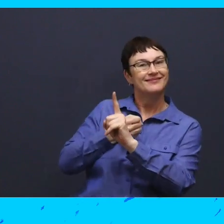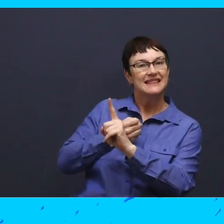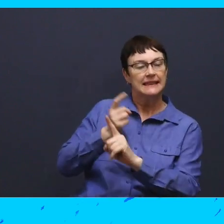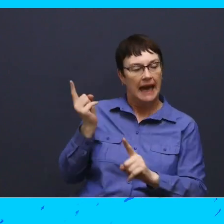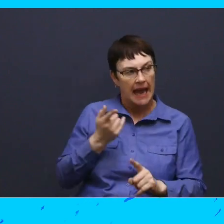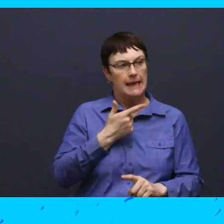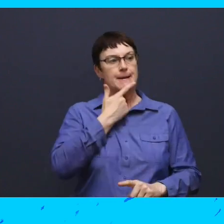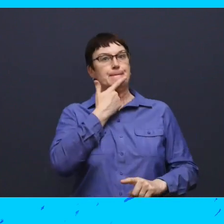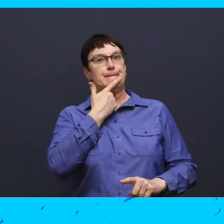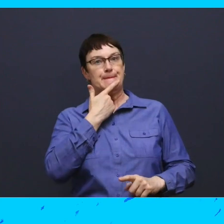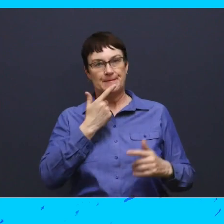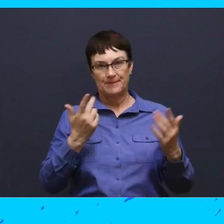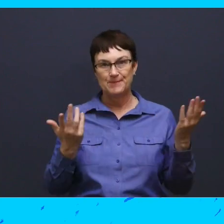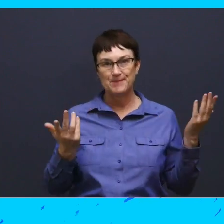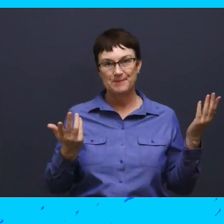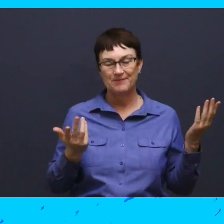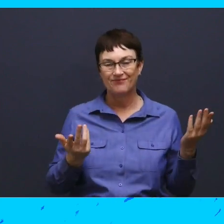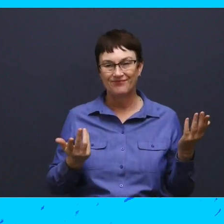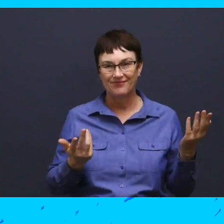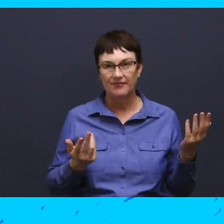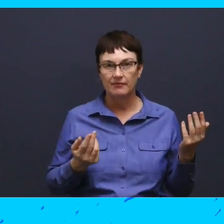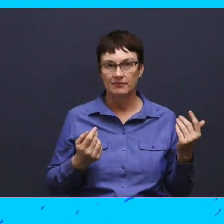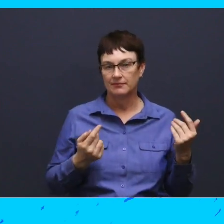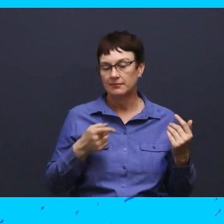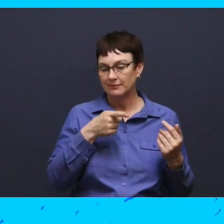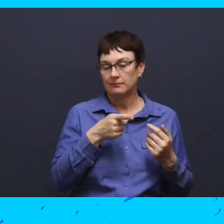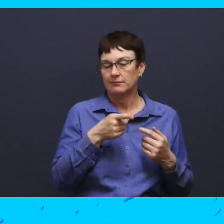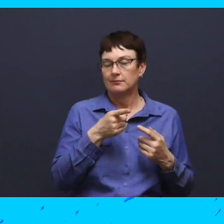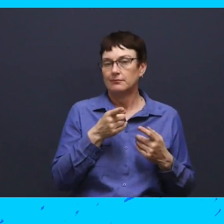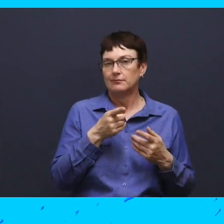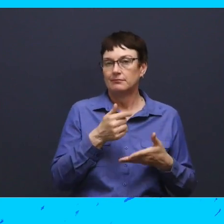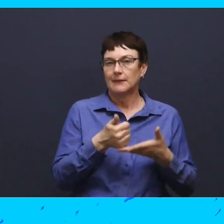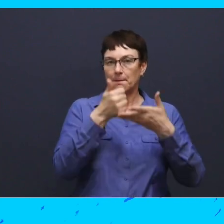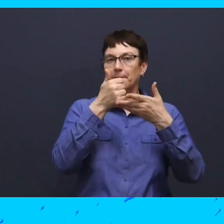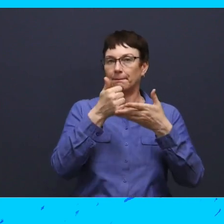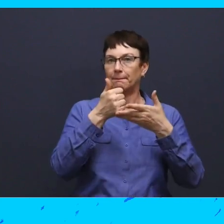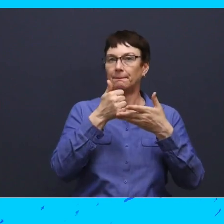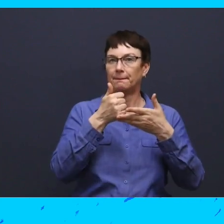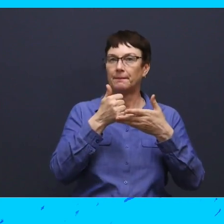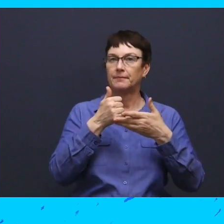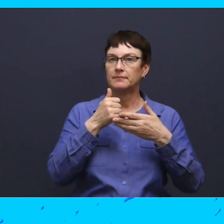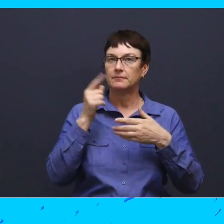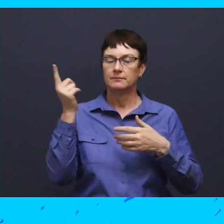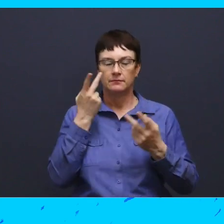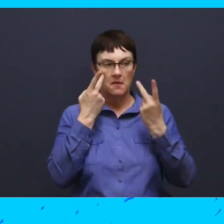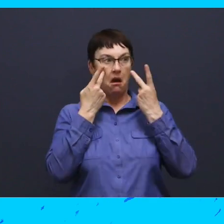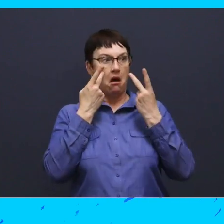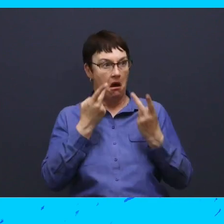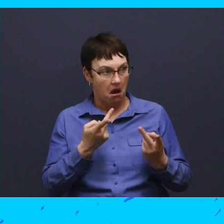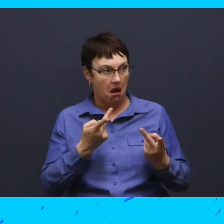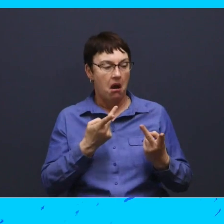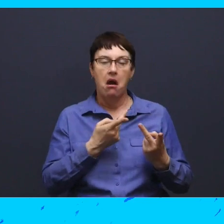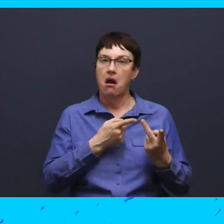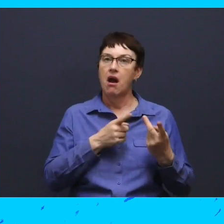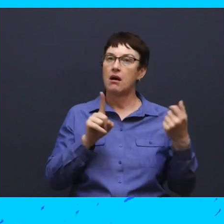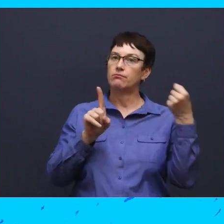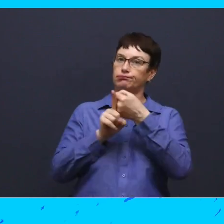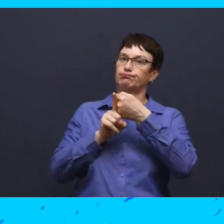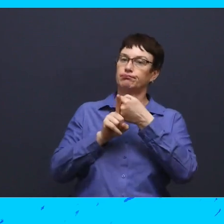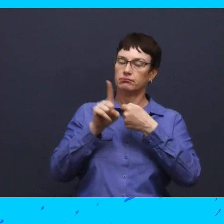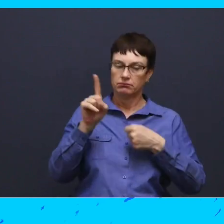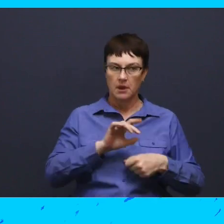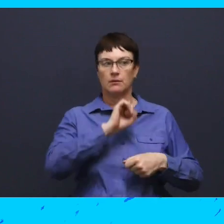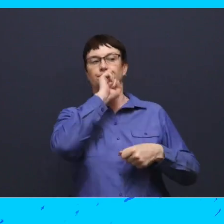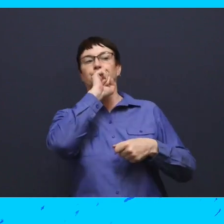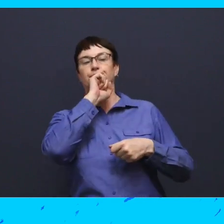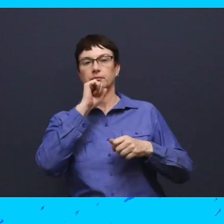peut devenir, ça crée un grand impact, ça les met dans une situation